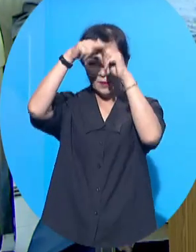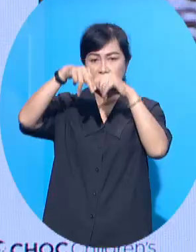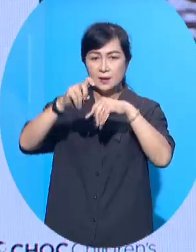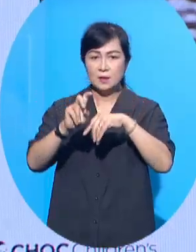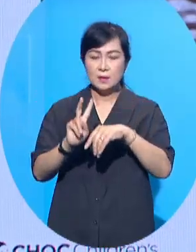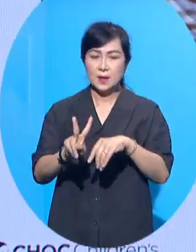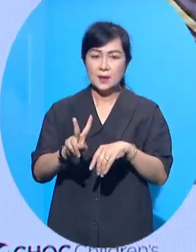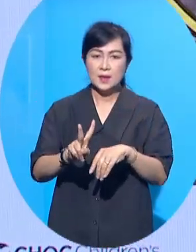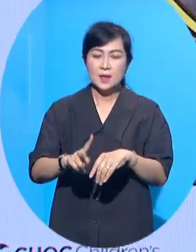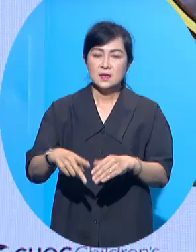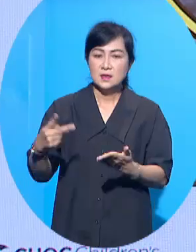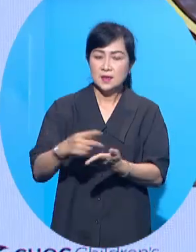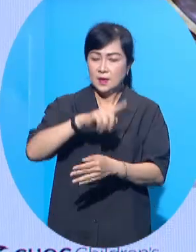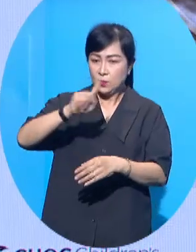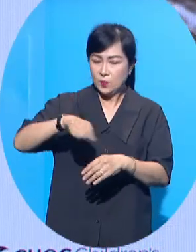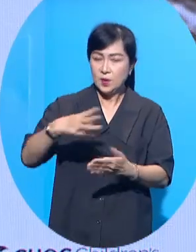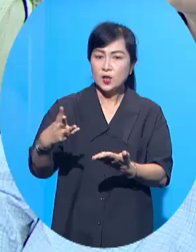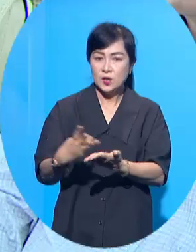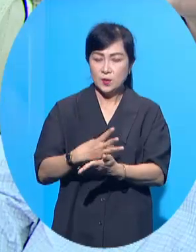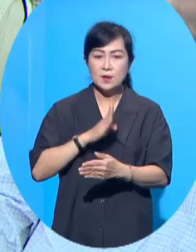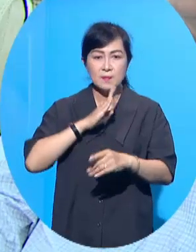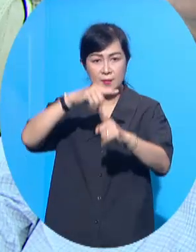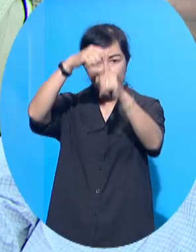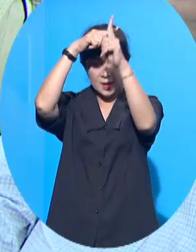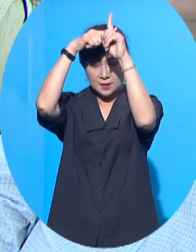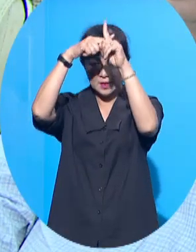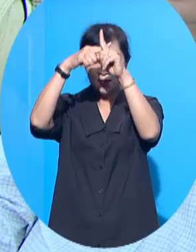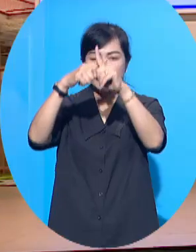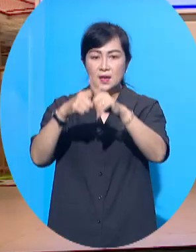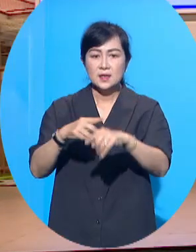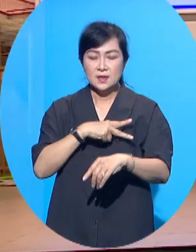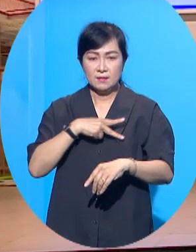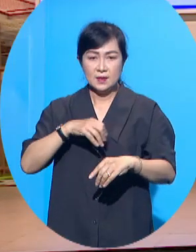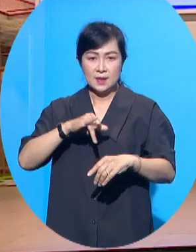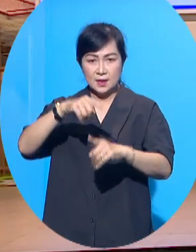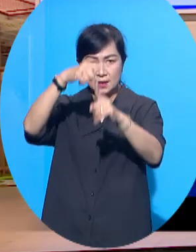sự kiện thường niên của bệnh viện, tạo điều kiện để các bác sĩ, điều dưỡng, dược sĩ, nhân